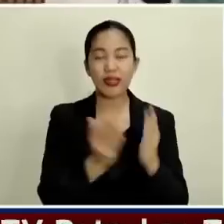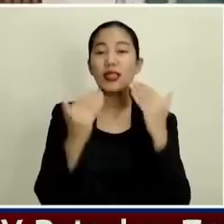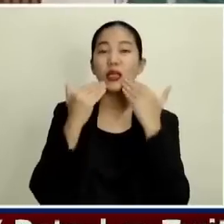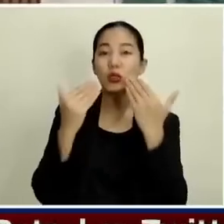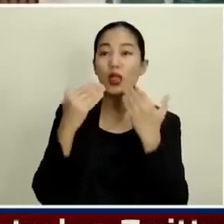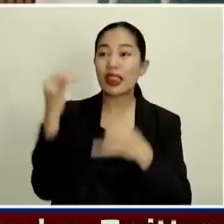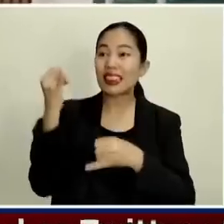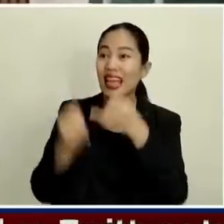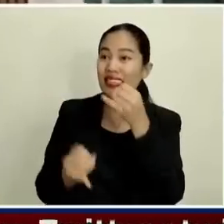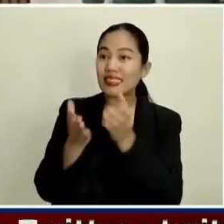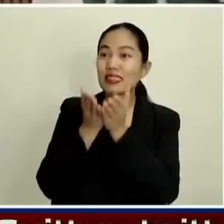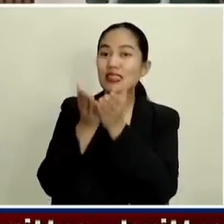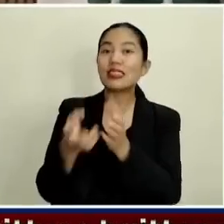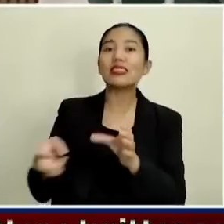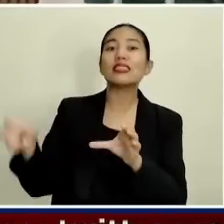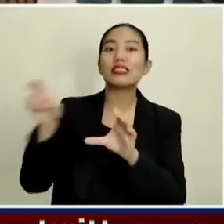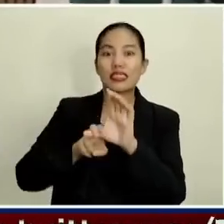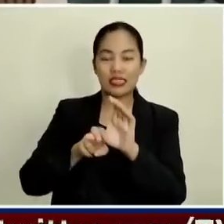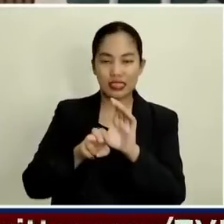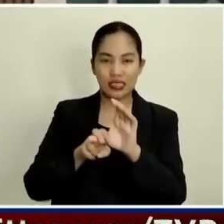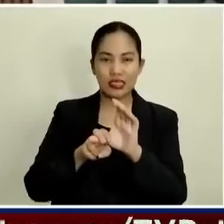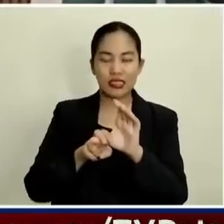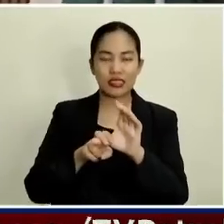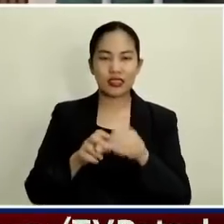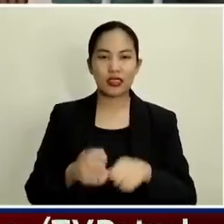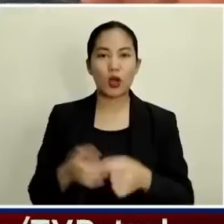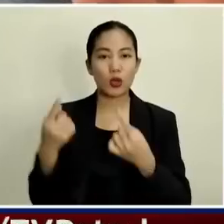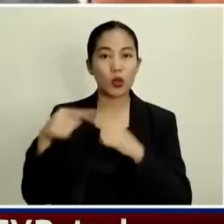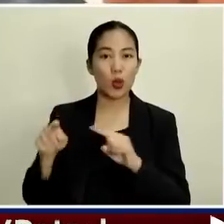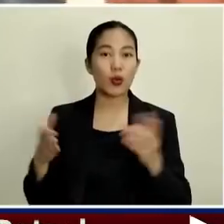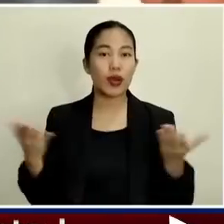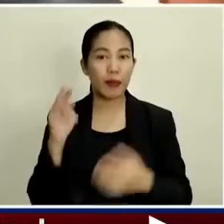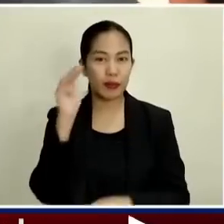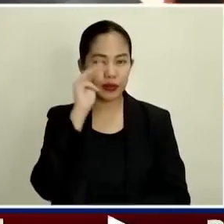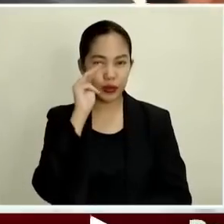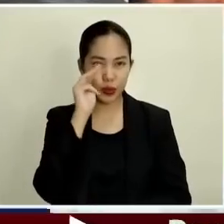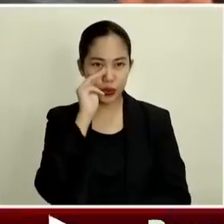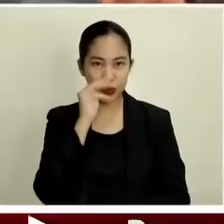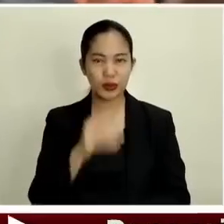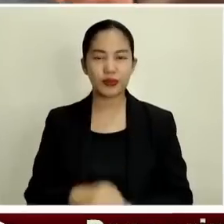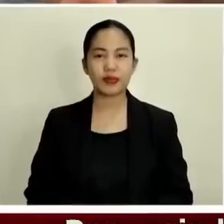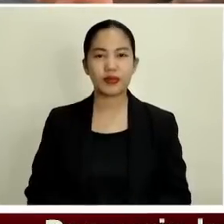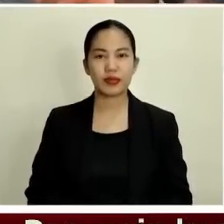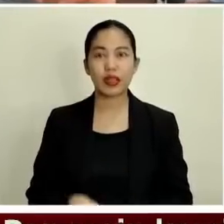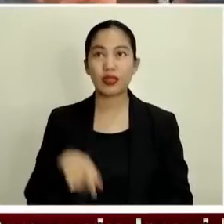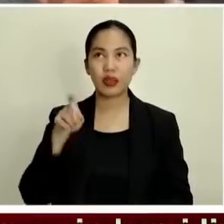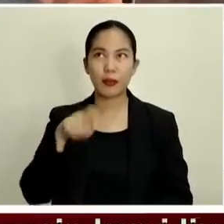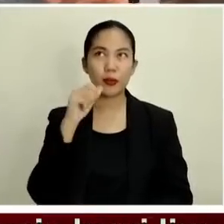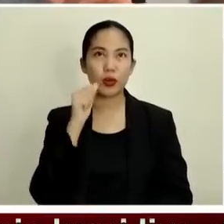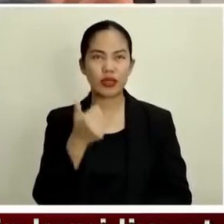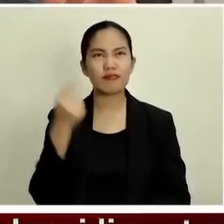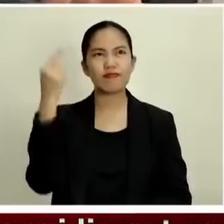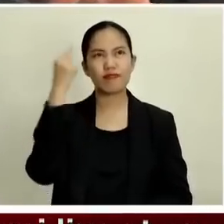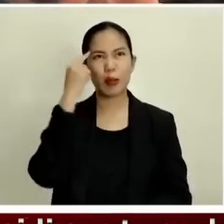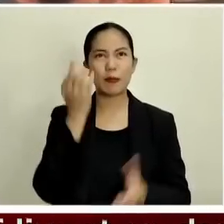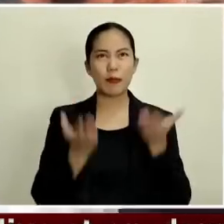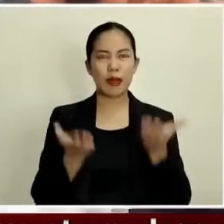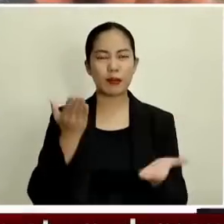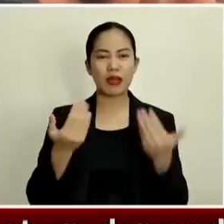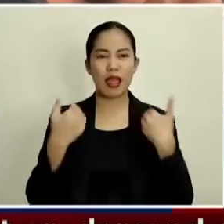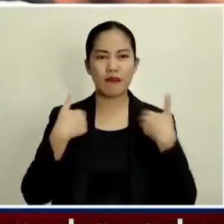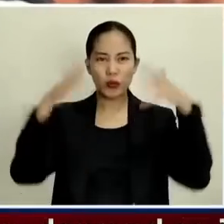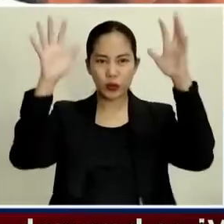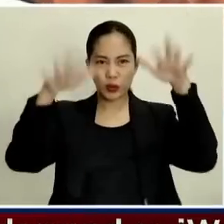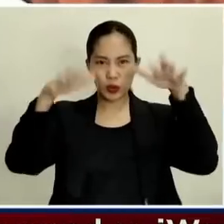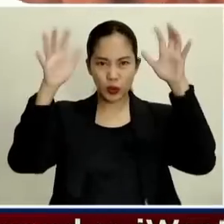barko na umalis ng Batangas Port patungong Mindoro. Dapat ay bukas pa kami, so naisip namin baka nga may bagyo, tsaka para